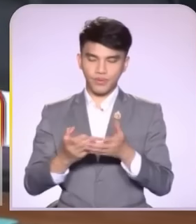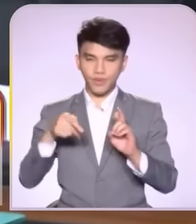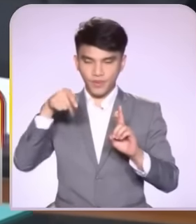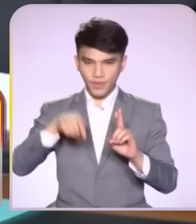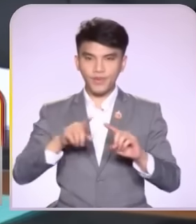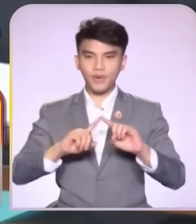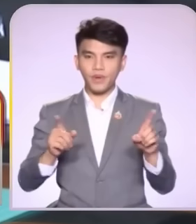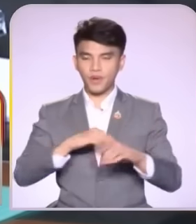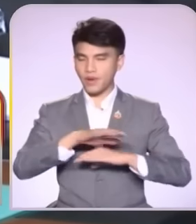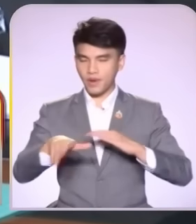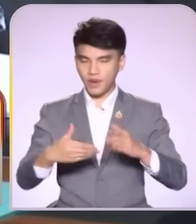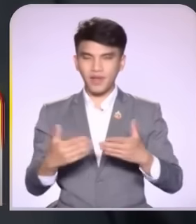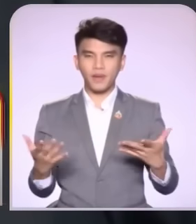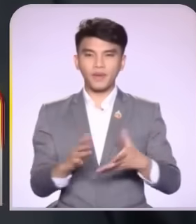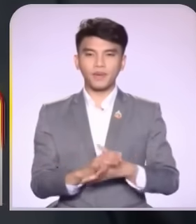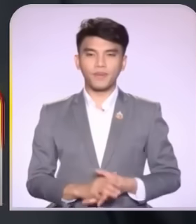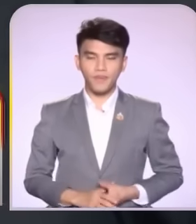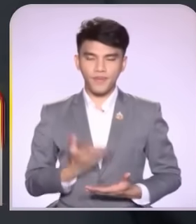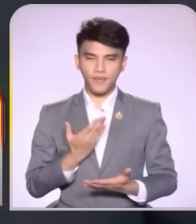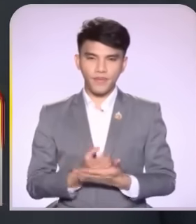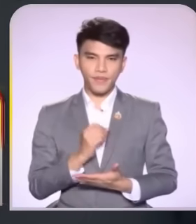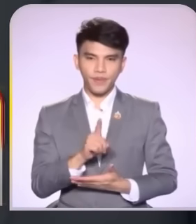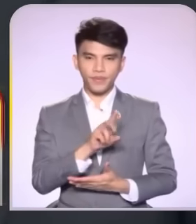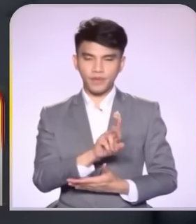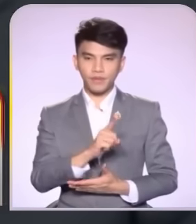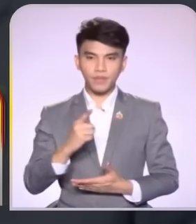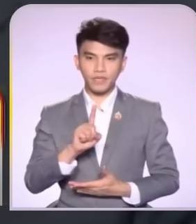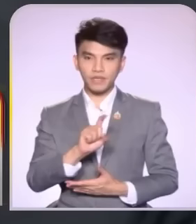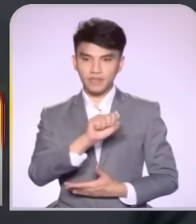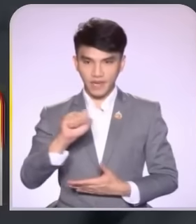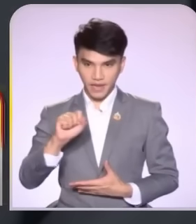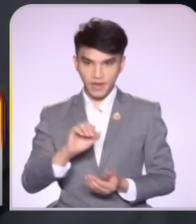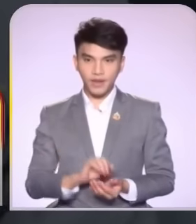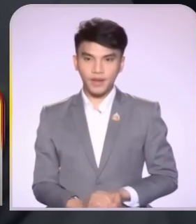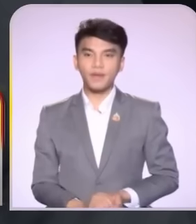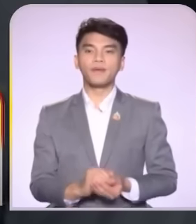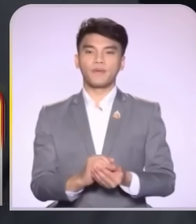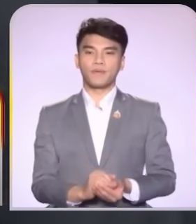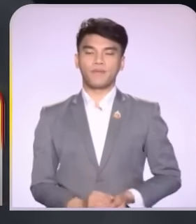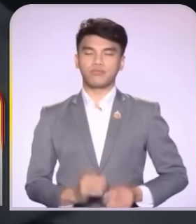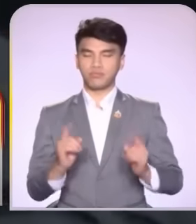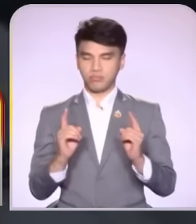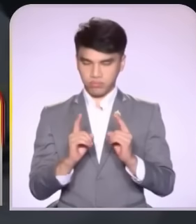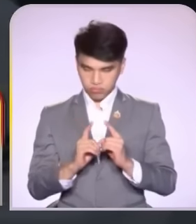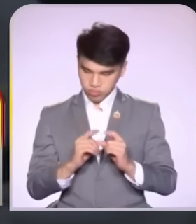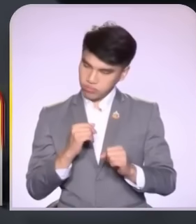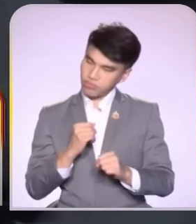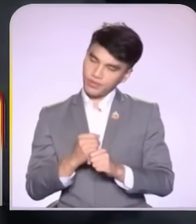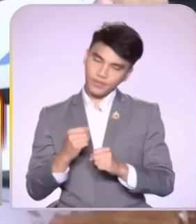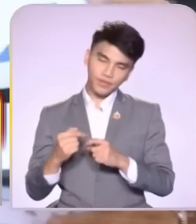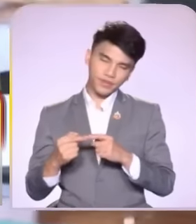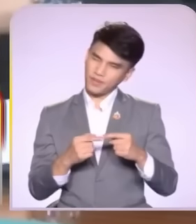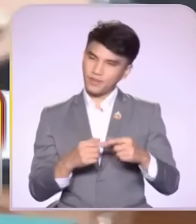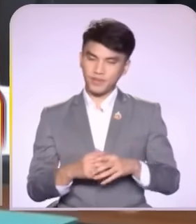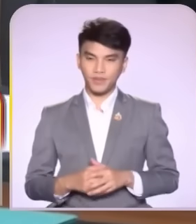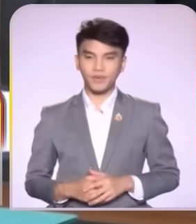พันแต่หลายคนที่หลวมตัวเสียเงินไปหลักหมื่นหลักแสนและต้องไปหาลูกขายมาต่อแขนขาธุรกิจอี